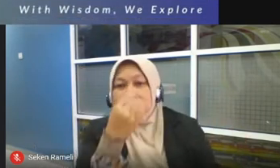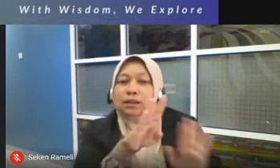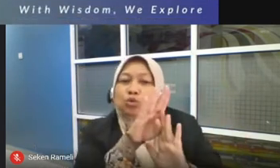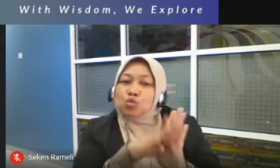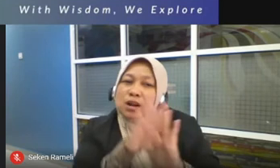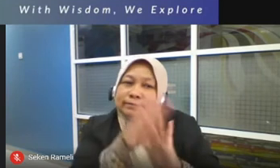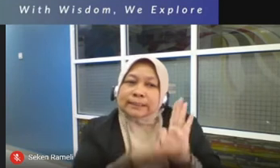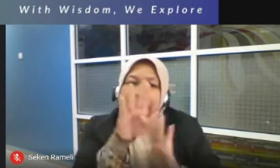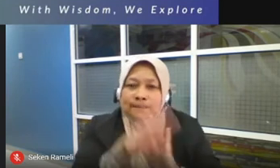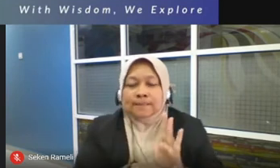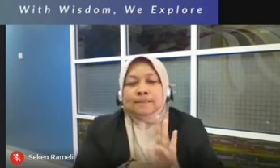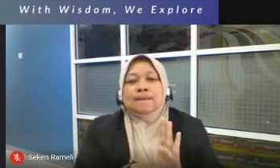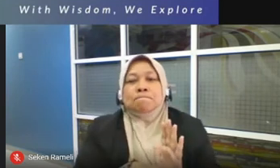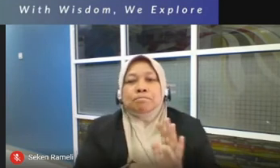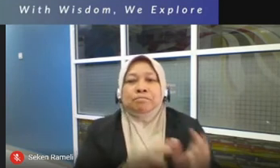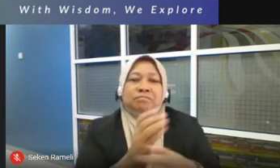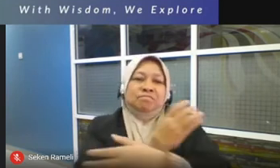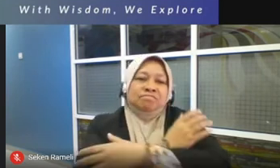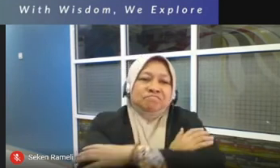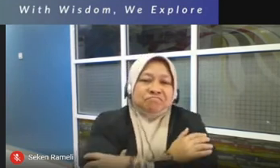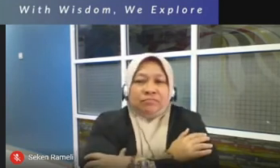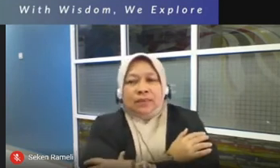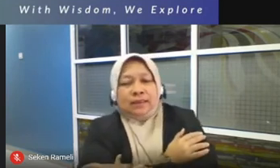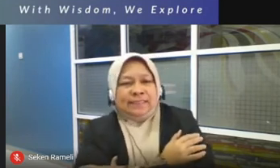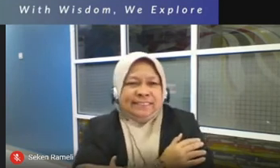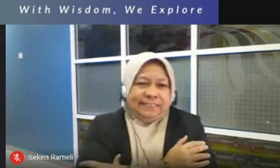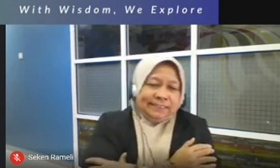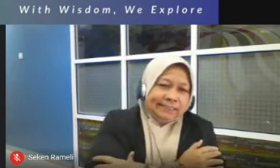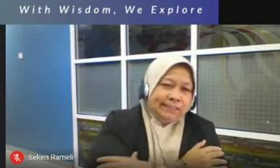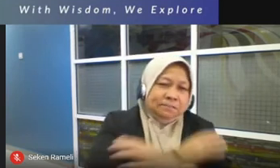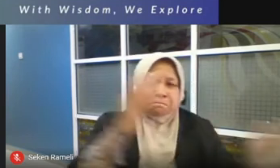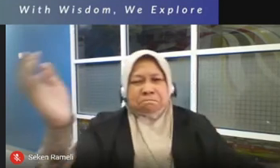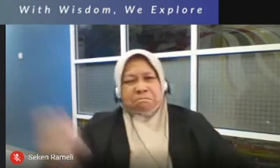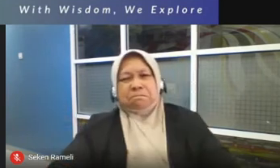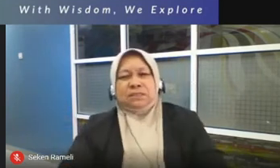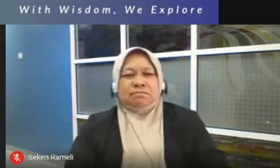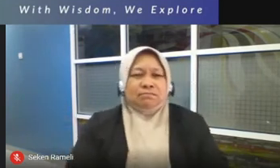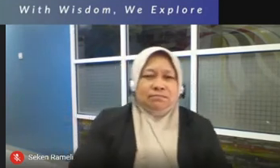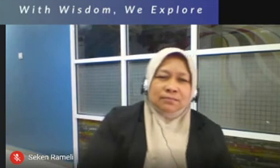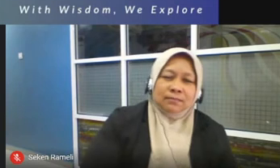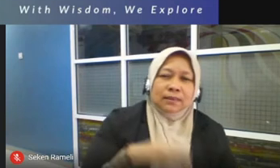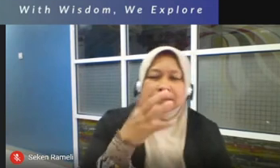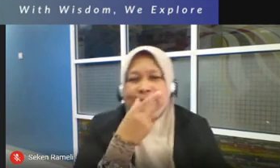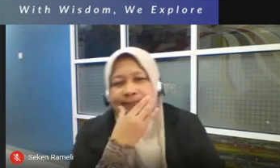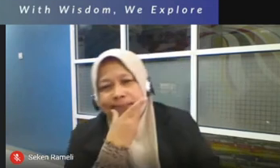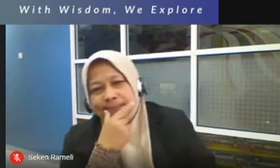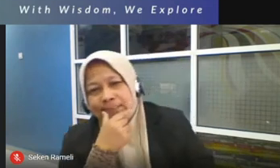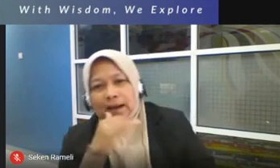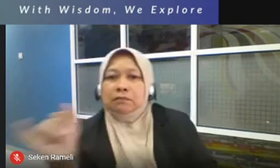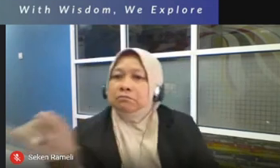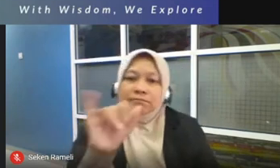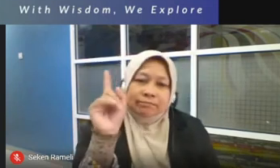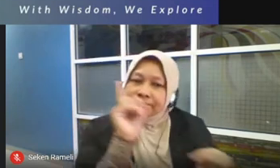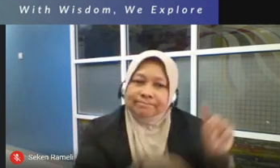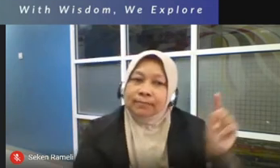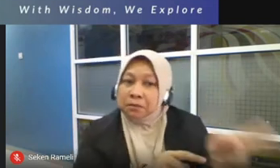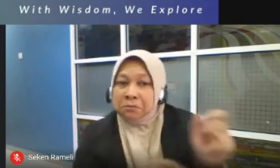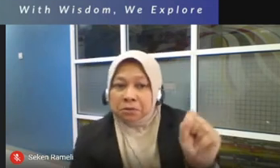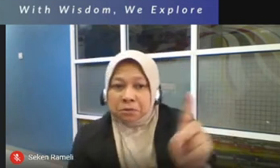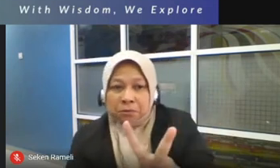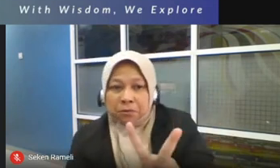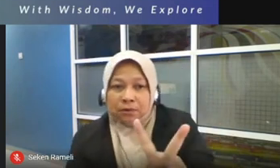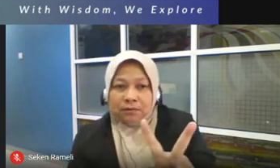badan yang kurang yakin. Tangan dekat bahagian bawah, eh, ataupun macam tadi, macam yang second picture tu, dia letak